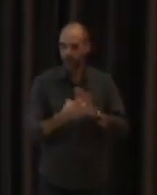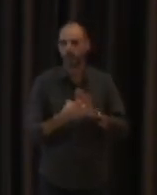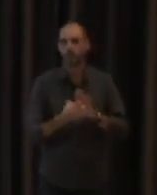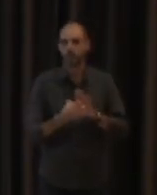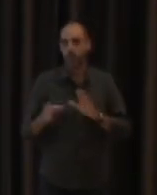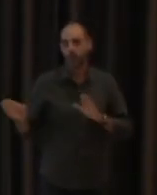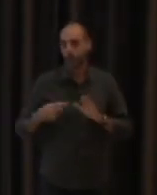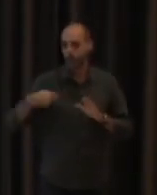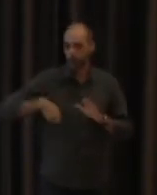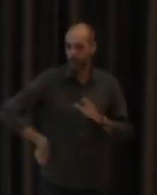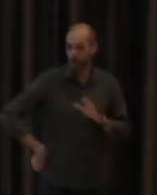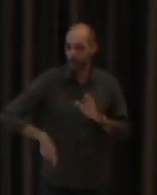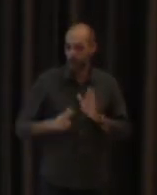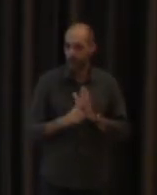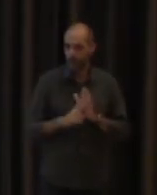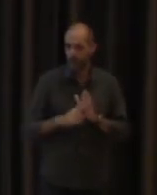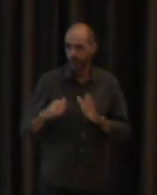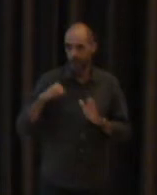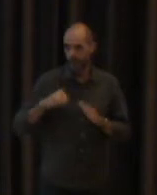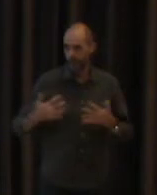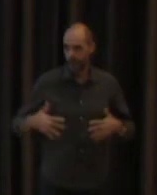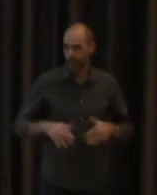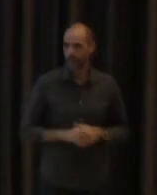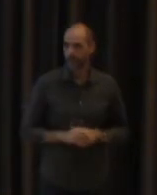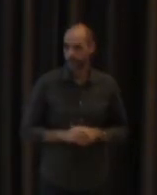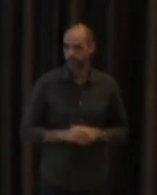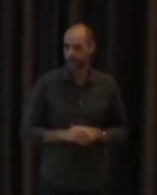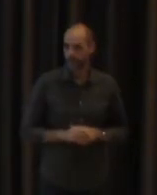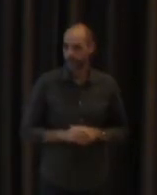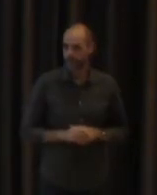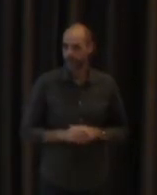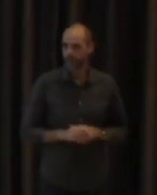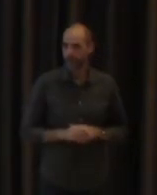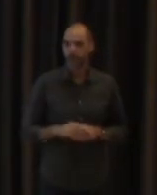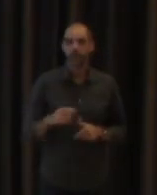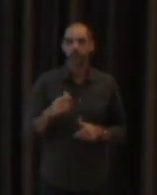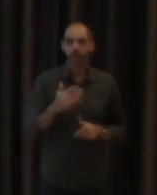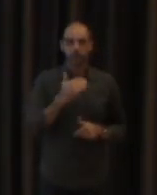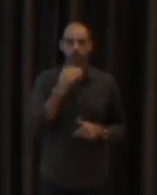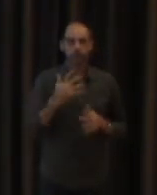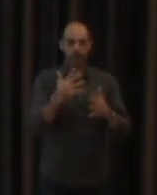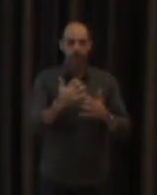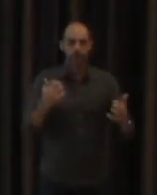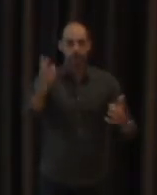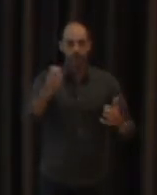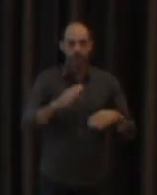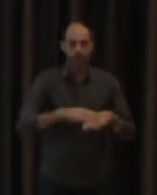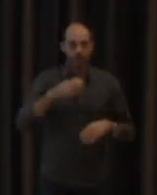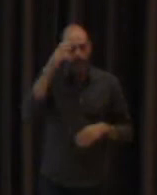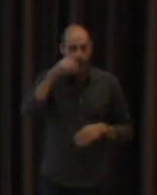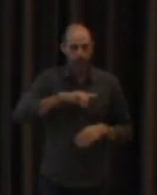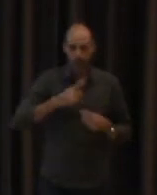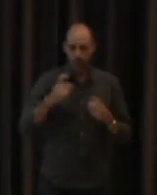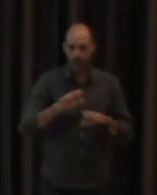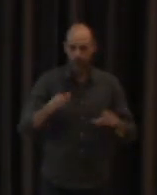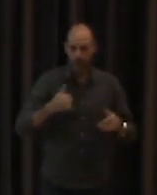els professionals de la llengua hem de tenir. Jo sé que no he vingut aquí a sentir-me parlar a mi, per tant, jo acabo aquí